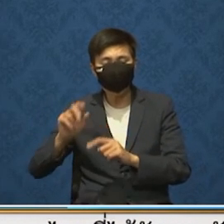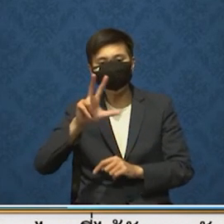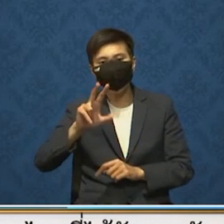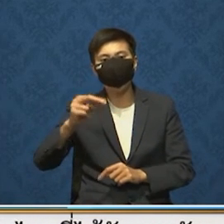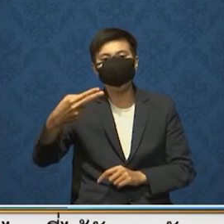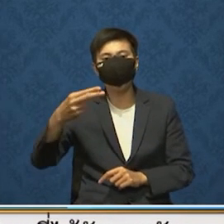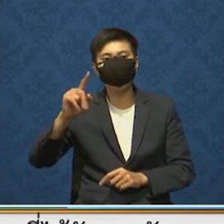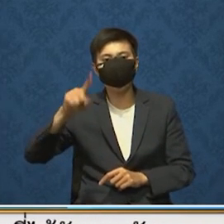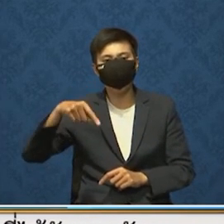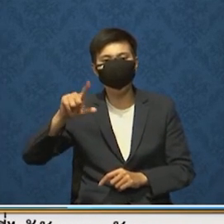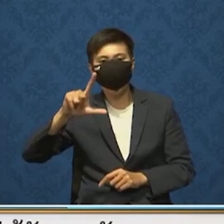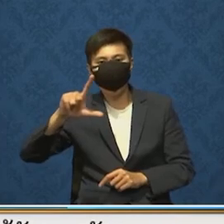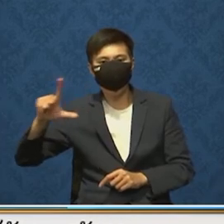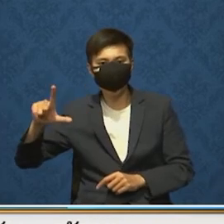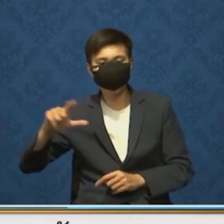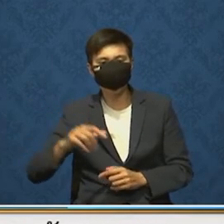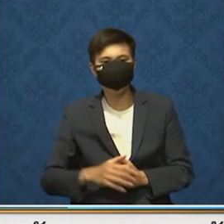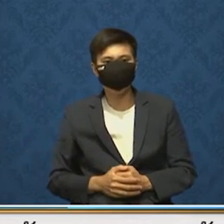31,000 ล้านบาท